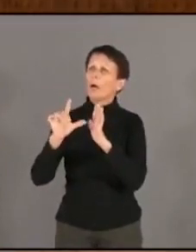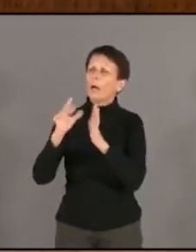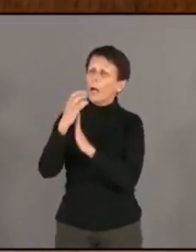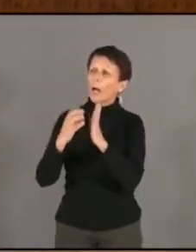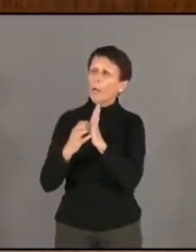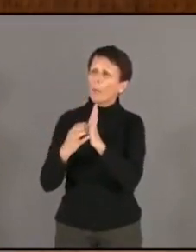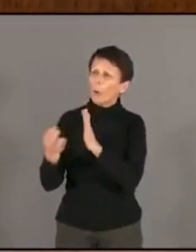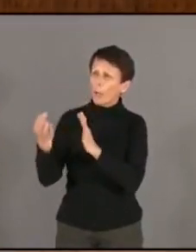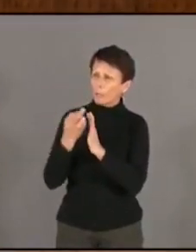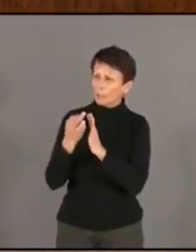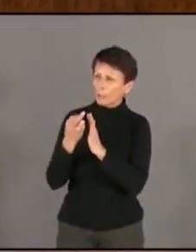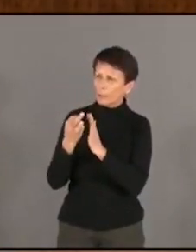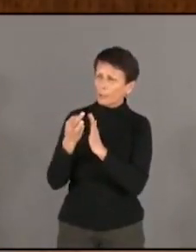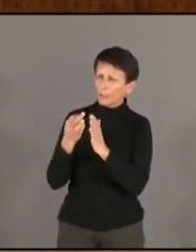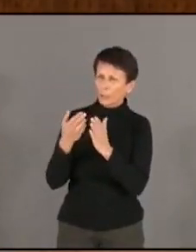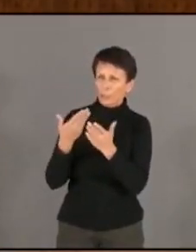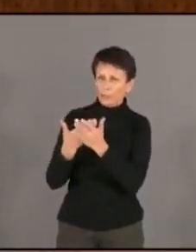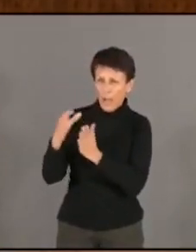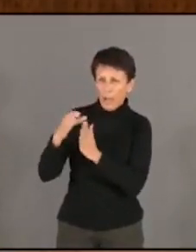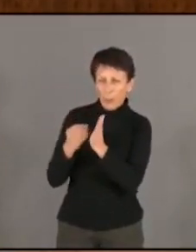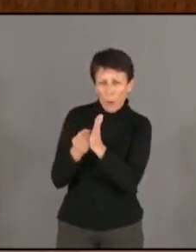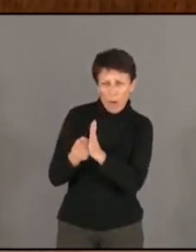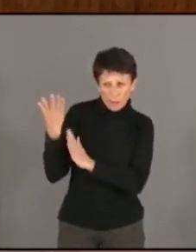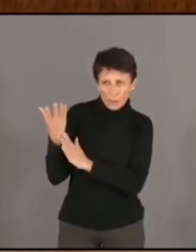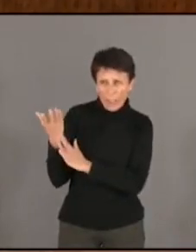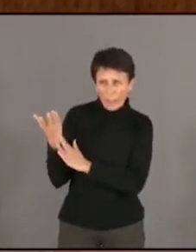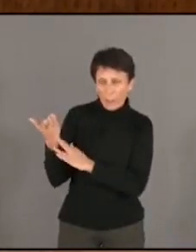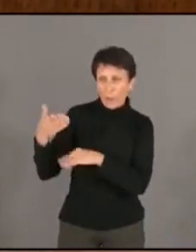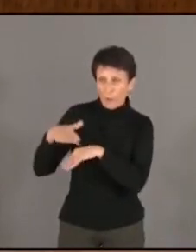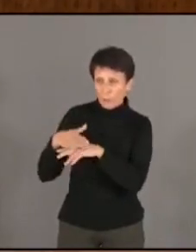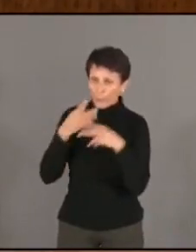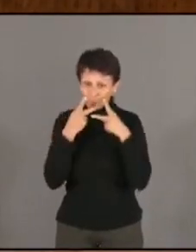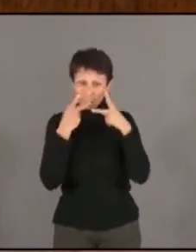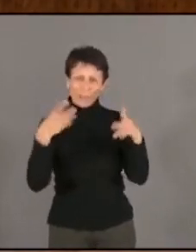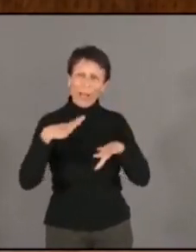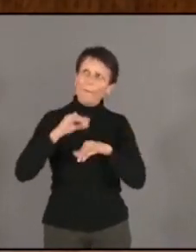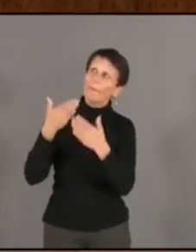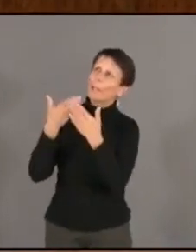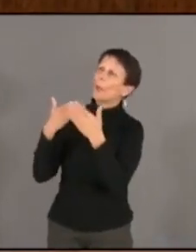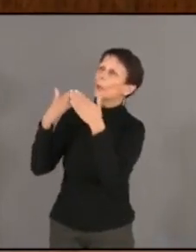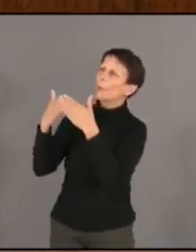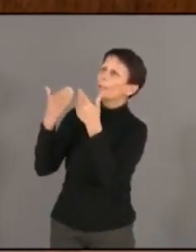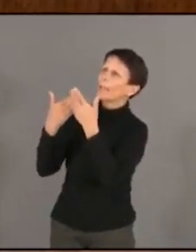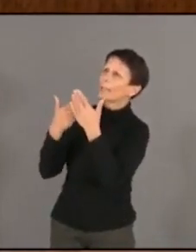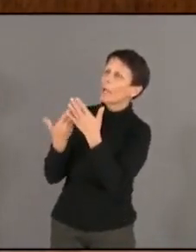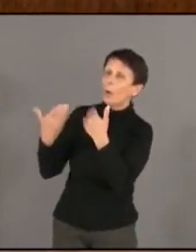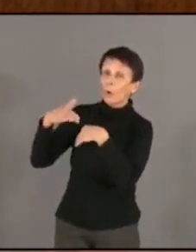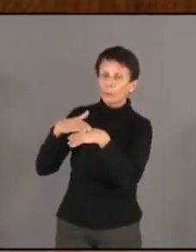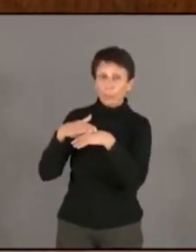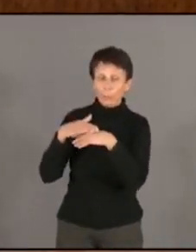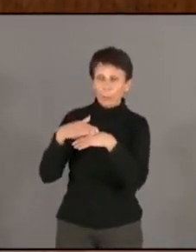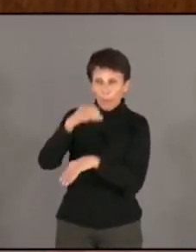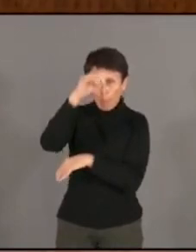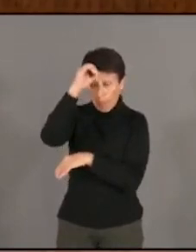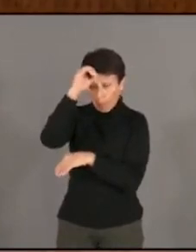rapport qui nous a coûté les yeux de la tête. Vous en avez fait l'écho, vous en avez fait la publicité et vous n'en avez rien retenu. En résumé